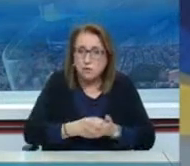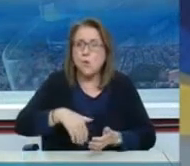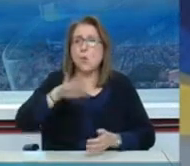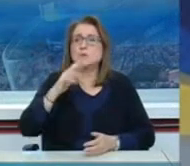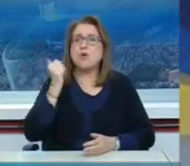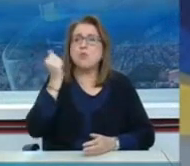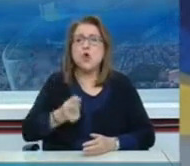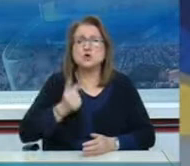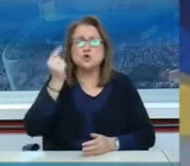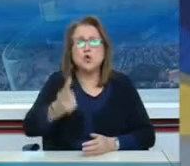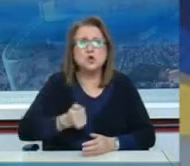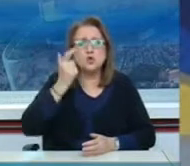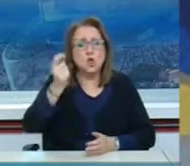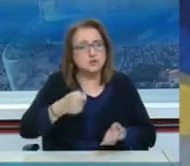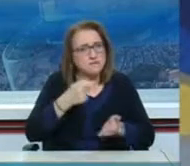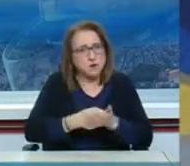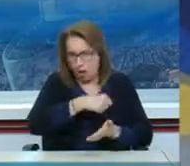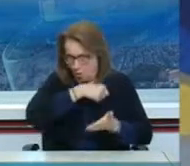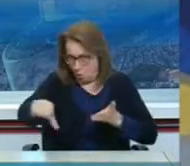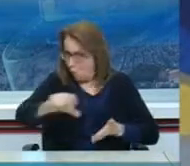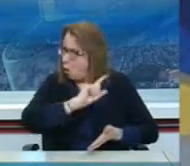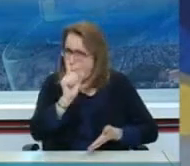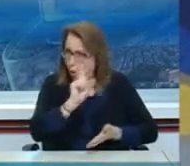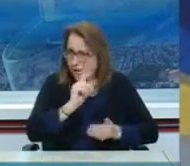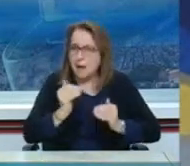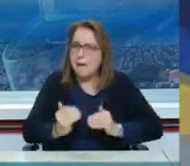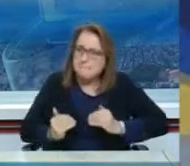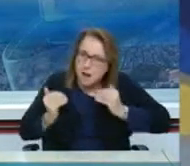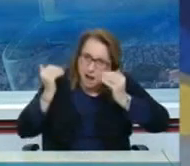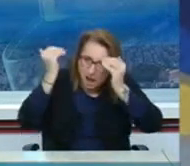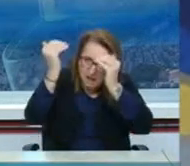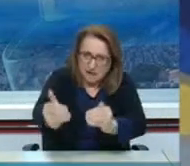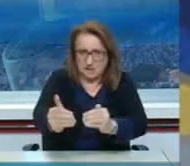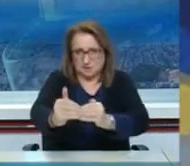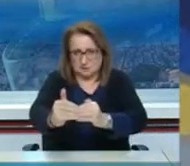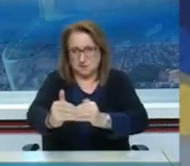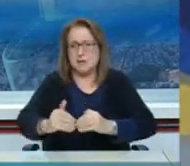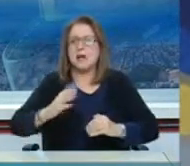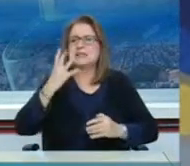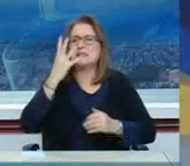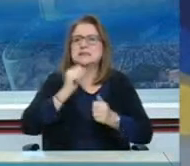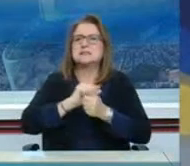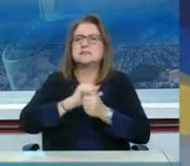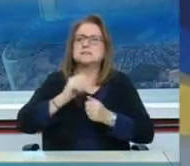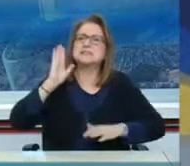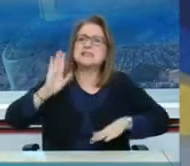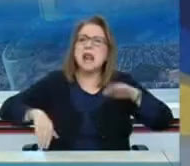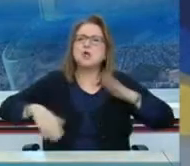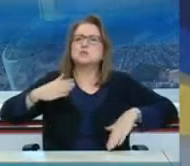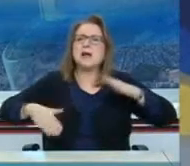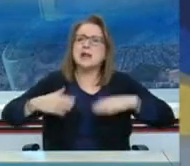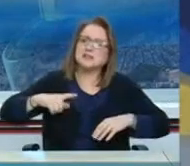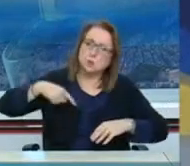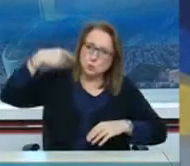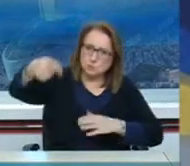τμηματικής καταβολής βεβαιωμένων οφειλών, πληρωτέων τέλος Μαρτίου για 4 μήνες, αντίστοιχα σε